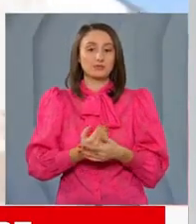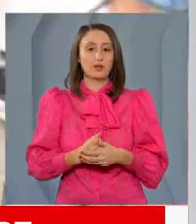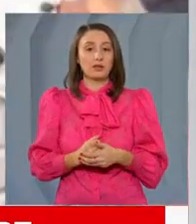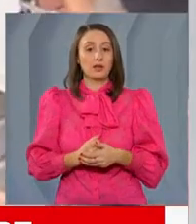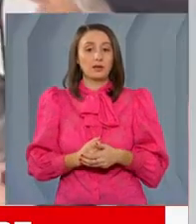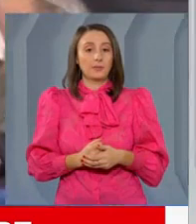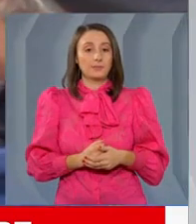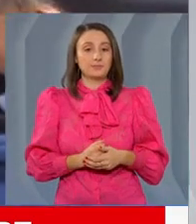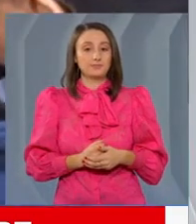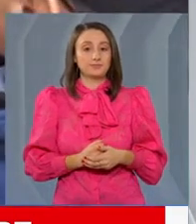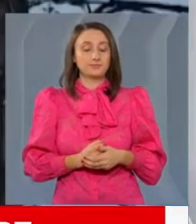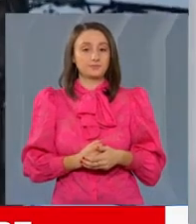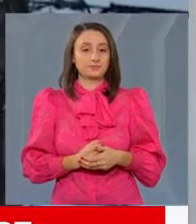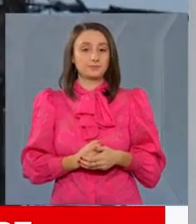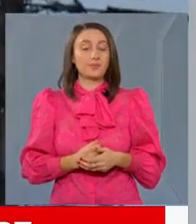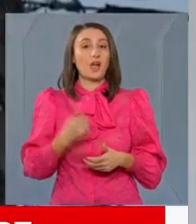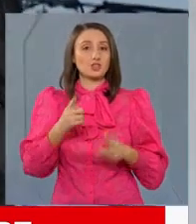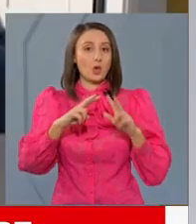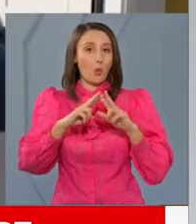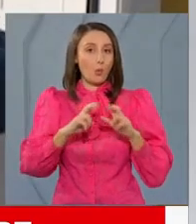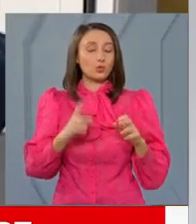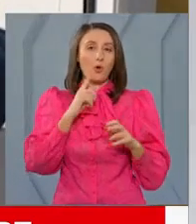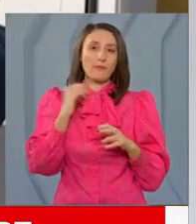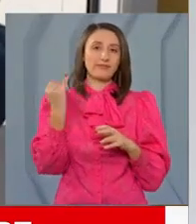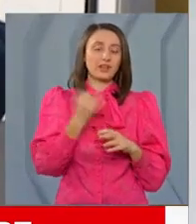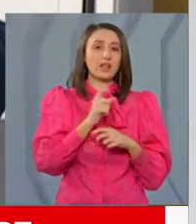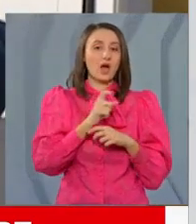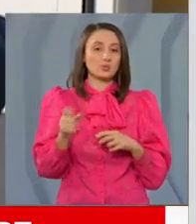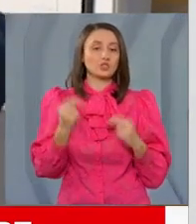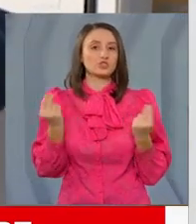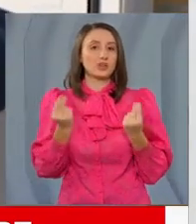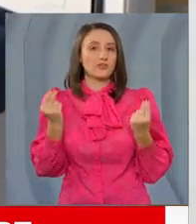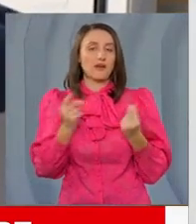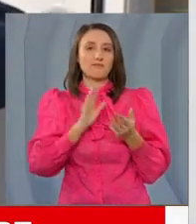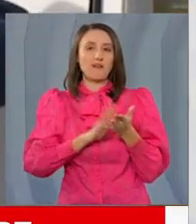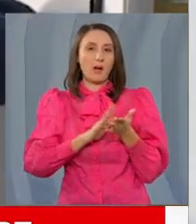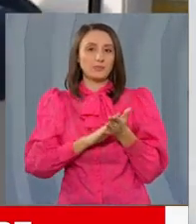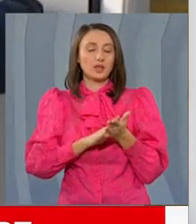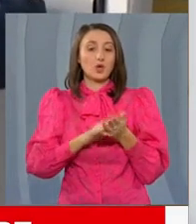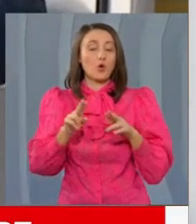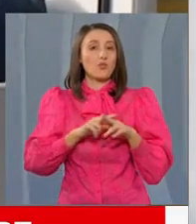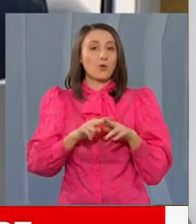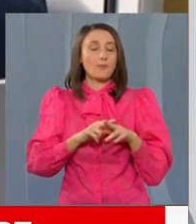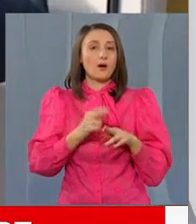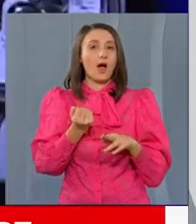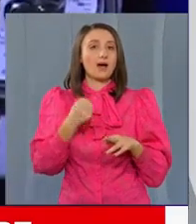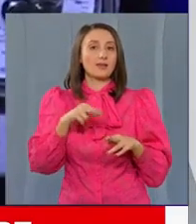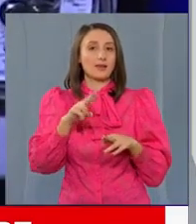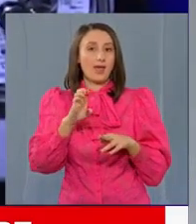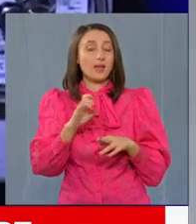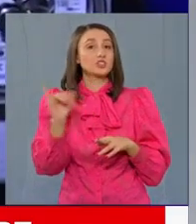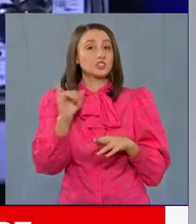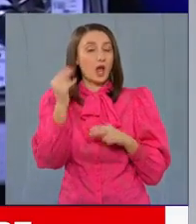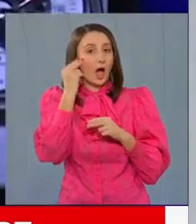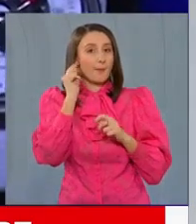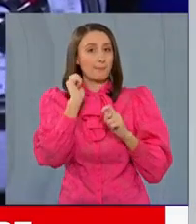de precizat totodată în acest caz este că aceste controle au venit pe fondul unor nereguli potrivit celor de la ANRE, cei care au